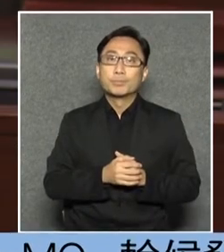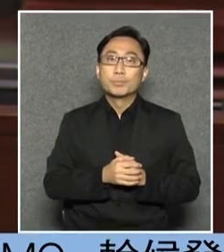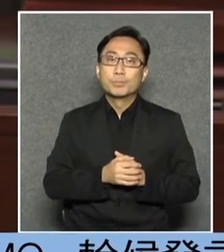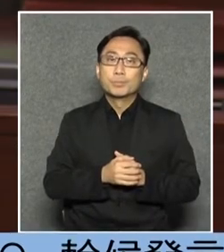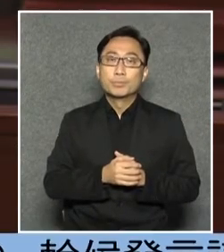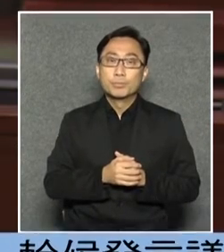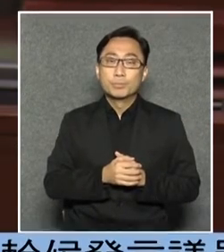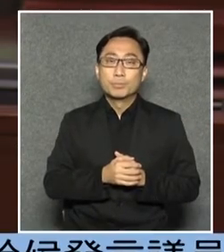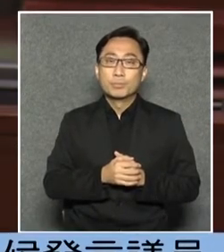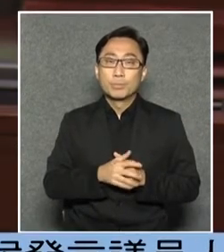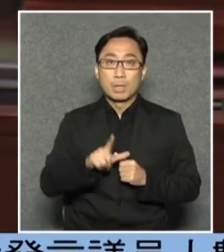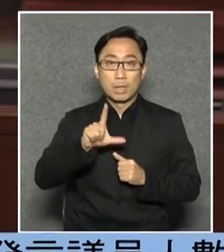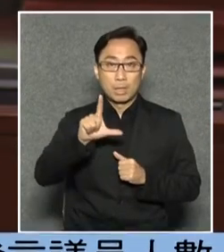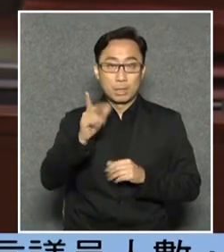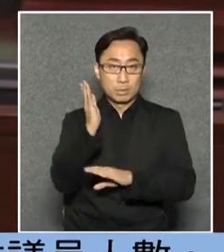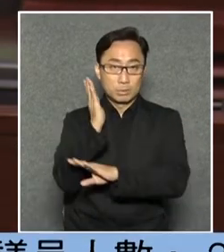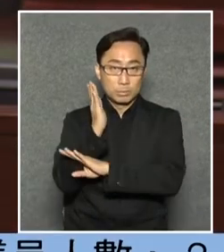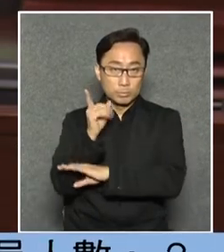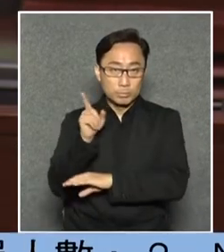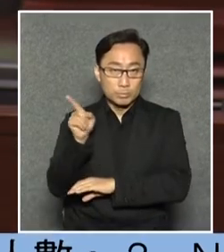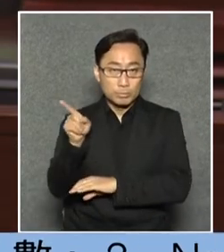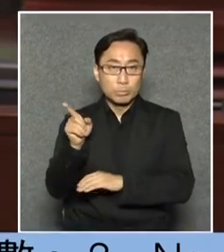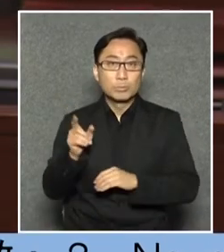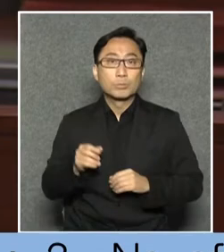就是李嘉誠的